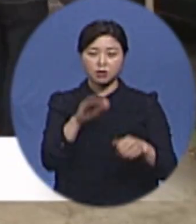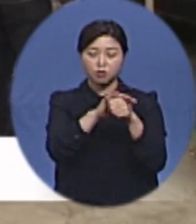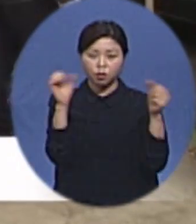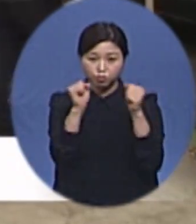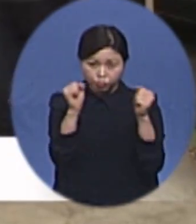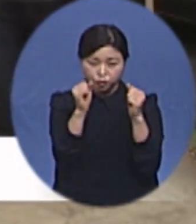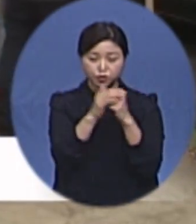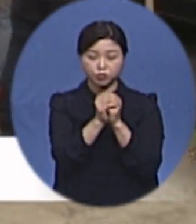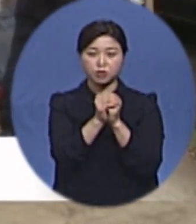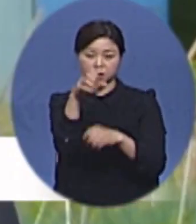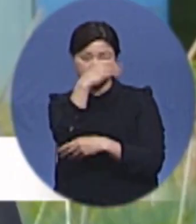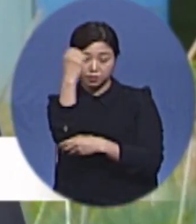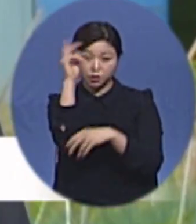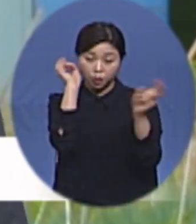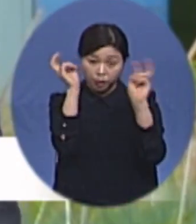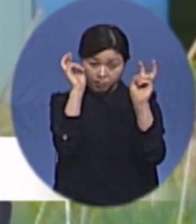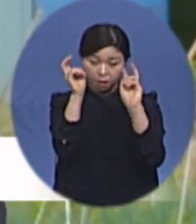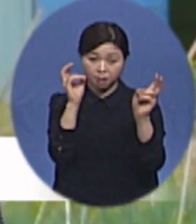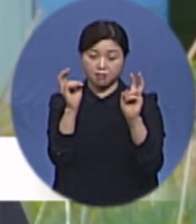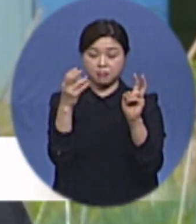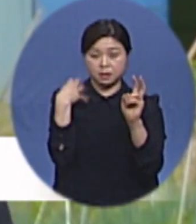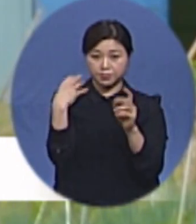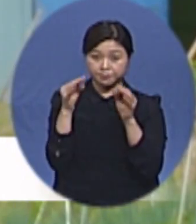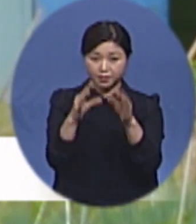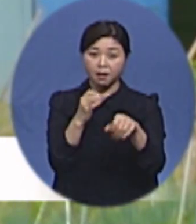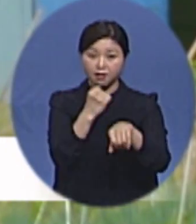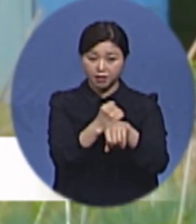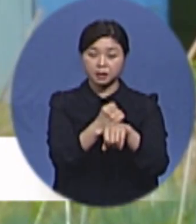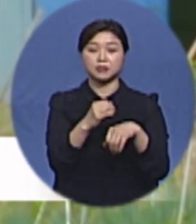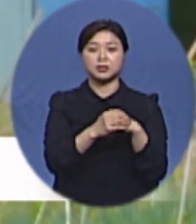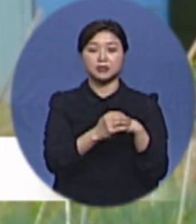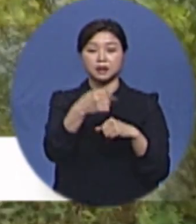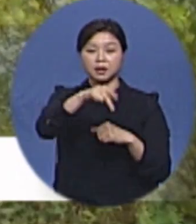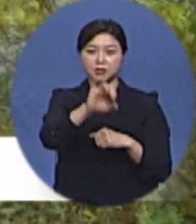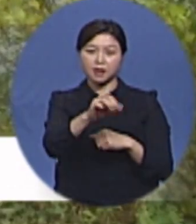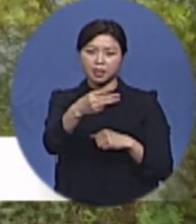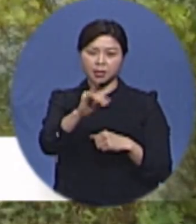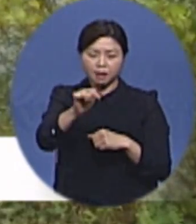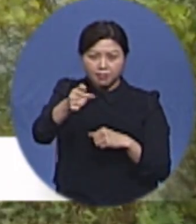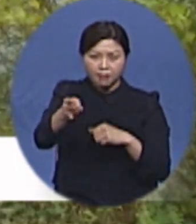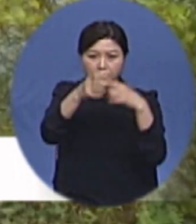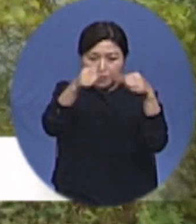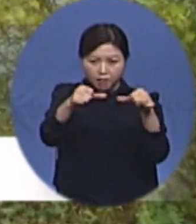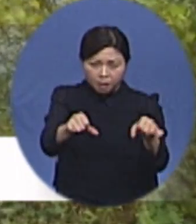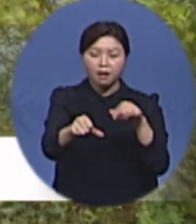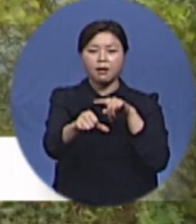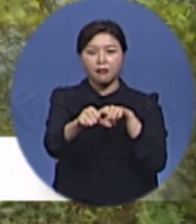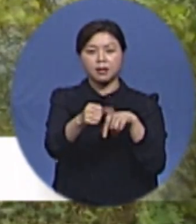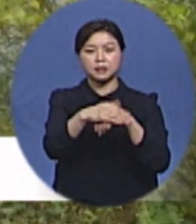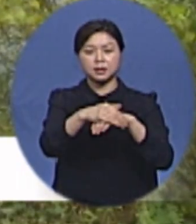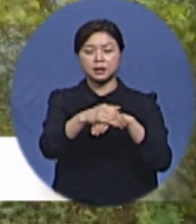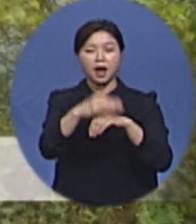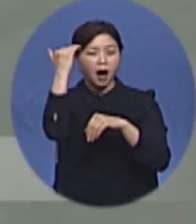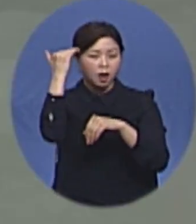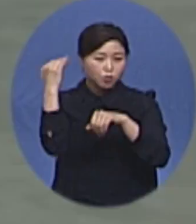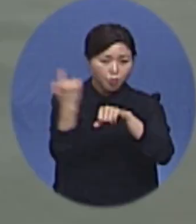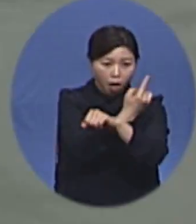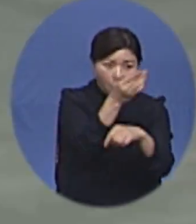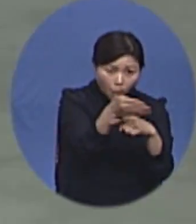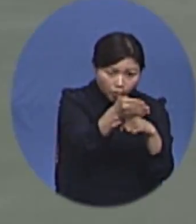경북도민일보가 주최하는 제7회 경북도민일보배 생태계교란 외래어종 잡기 대회가 포항시 방곡